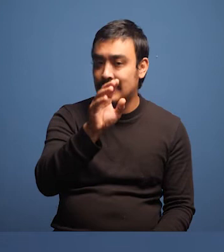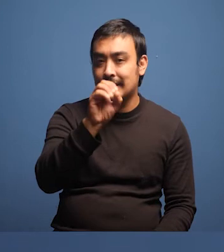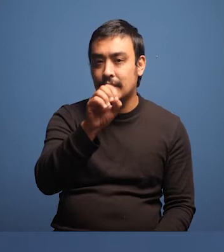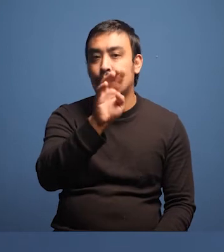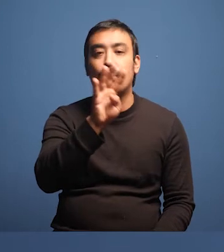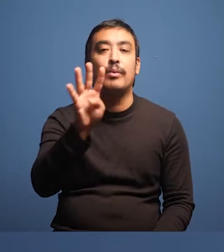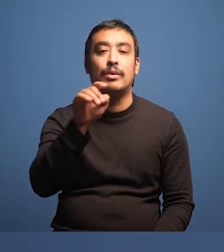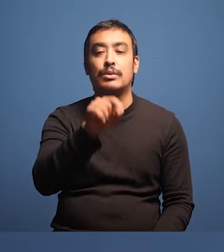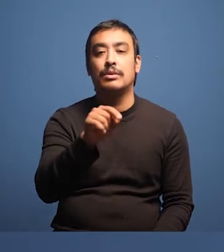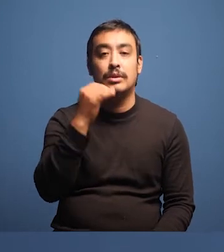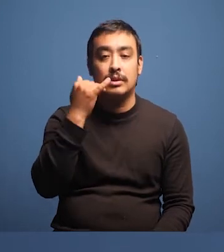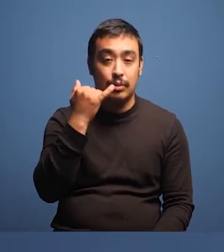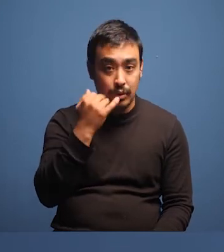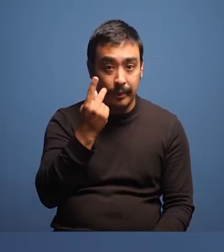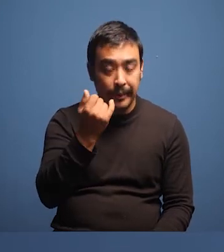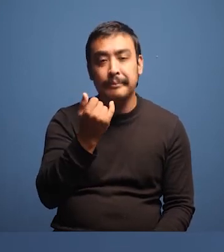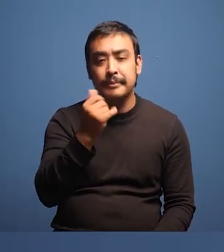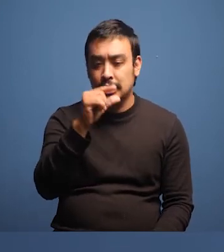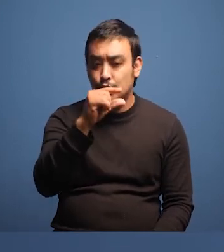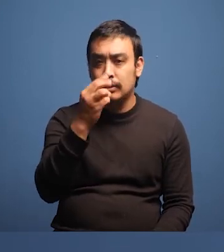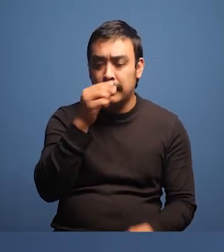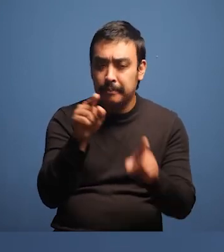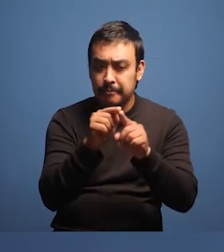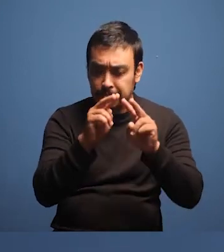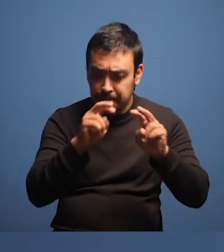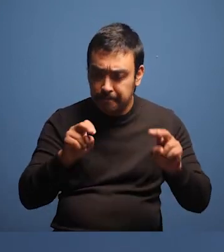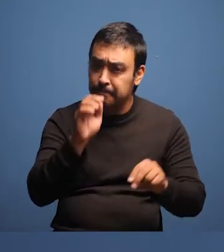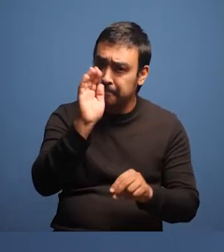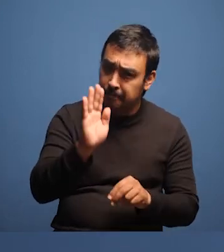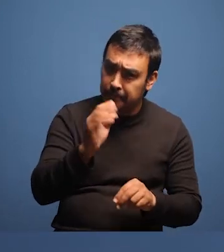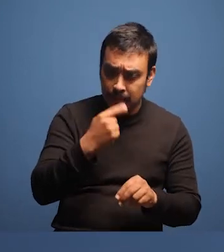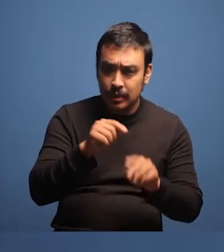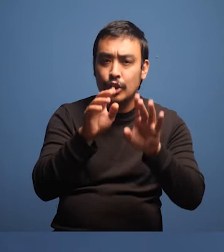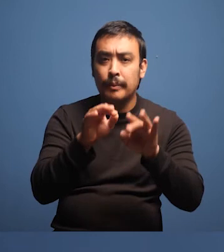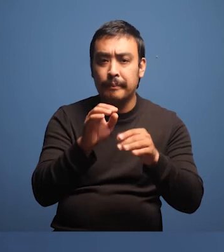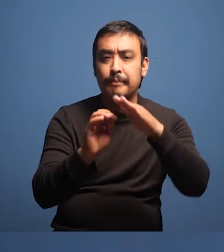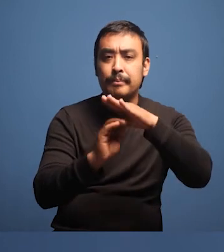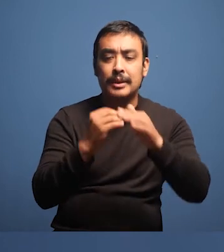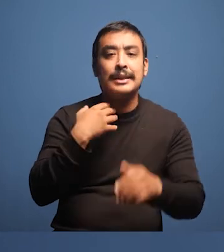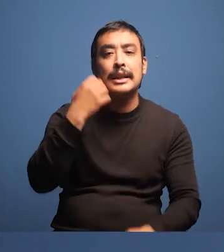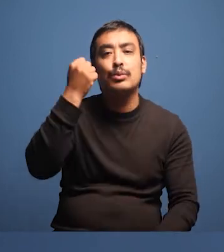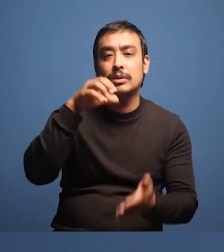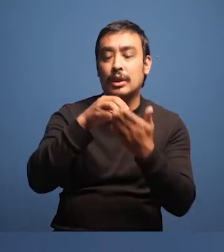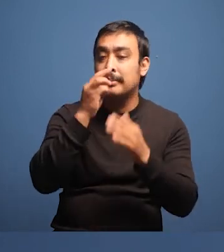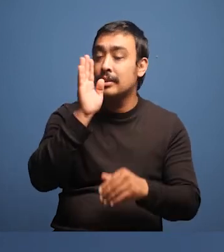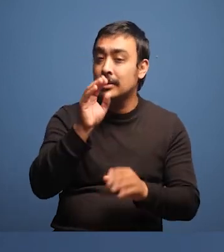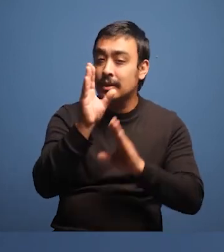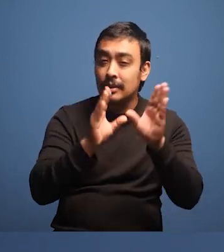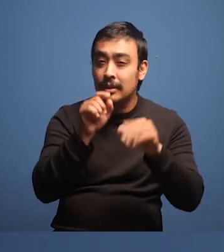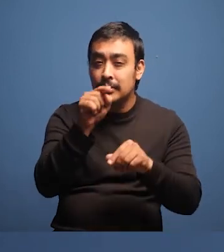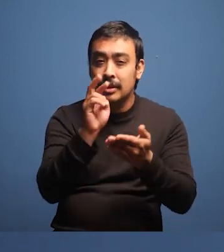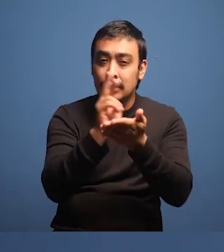0142190044 यो नम्बर चाहिँ हजुरले गुगलमा पनि गएर सर्च गर्न सक्नुहुन्छ। हाम्रो साइबर ब्युरो टेकुमा अवस्थित छ र हजुरलाई केही त्यस्तो